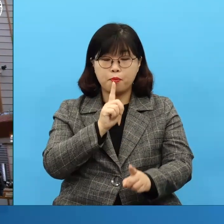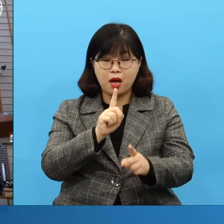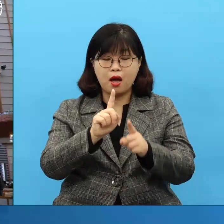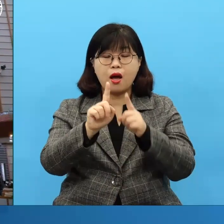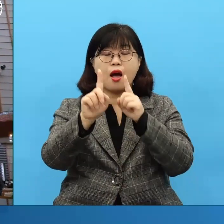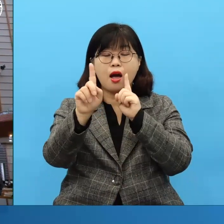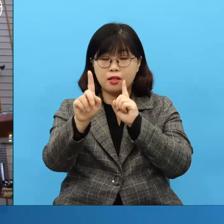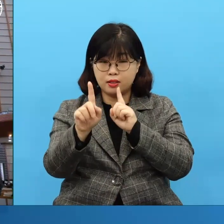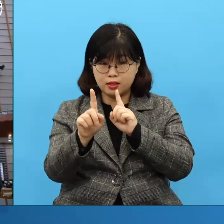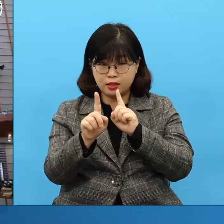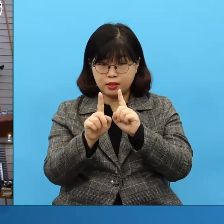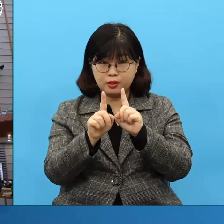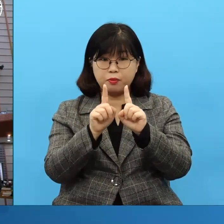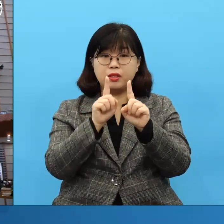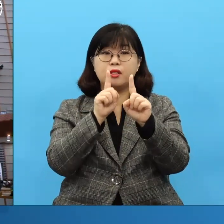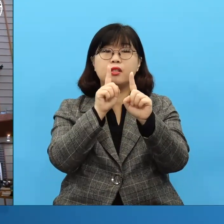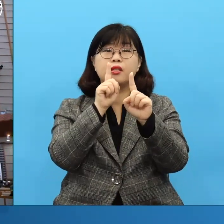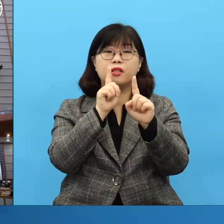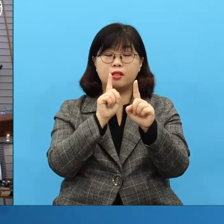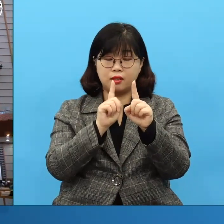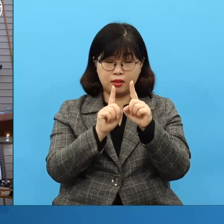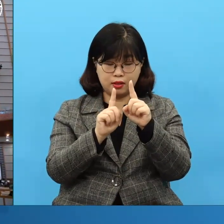생명의 말씀이